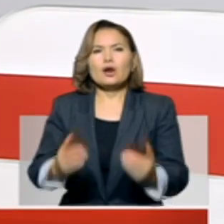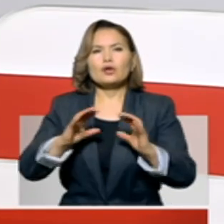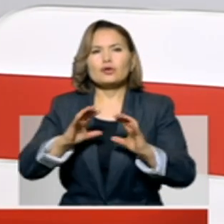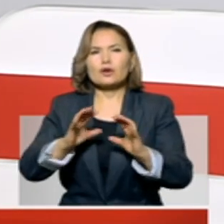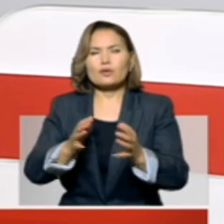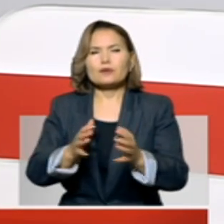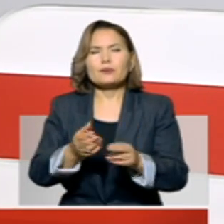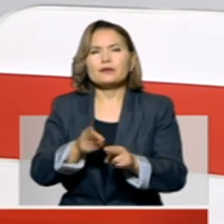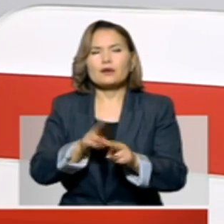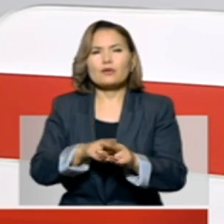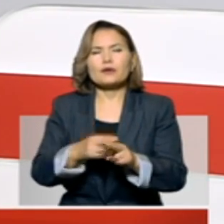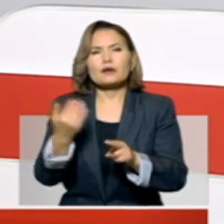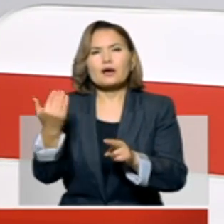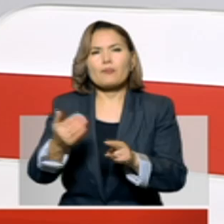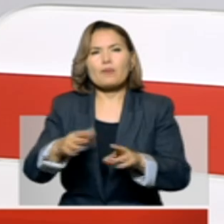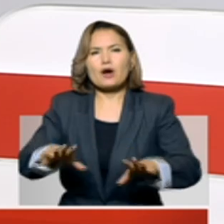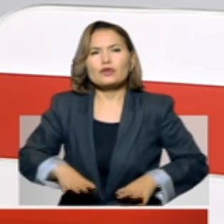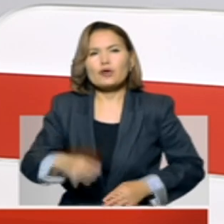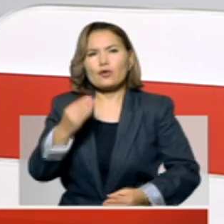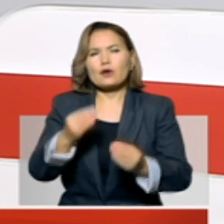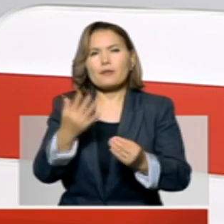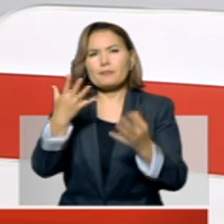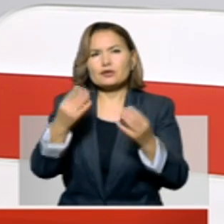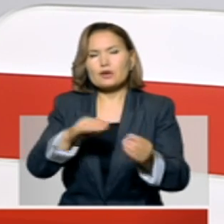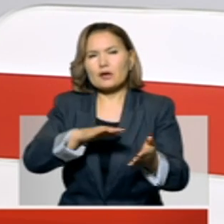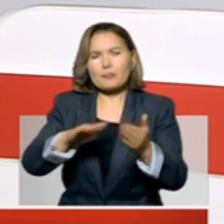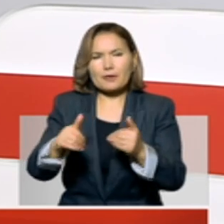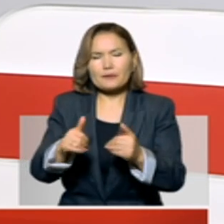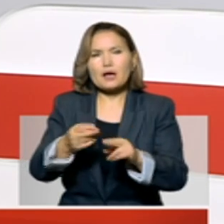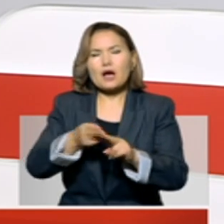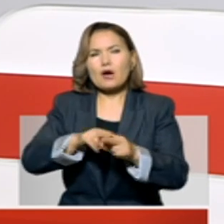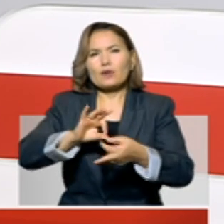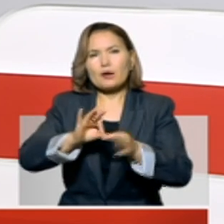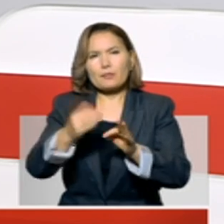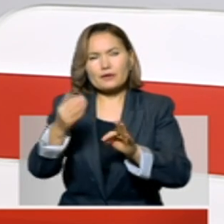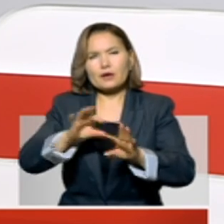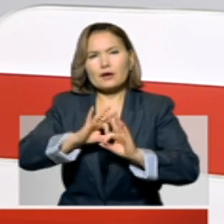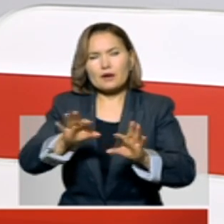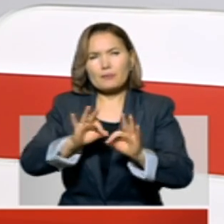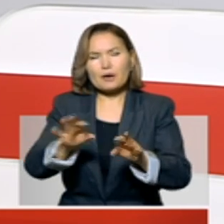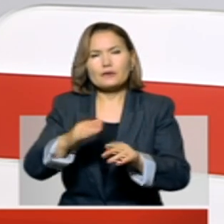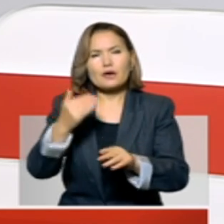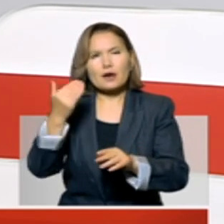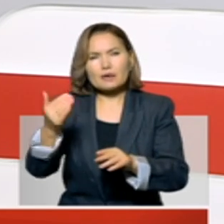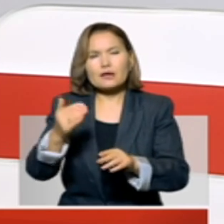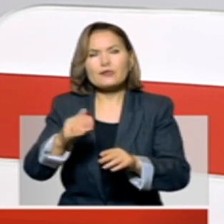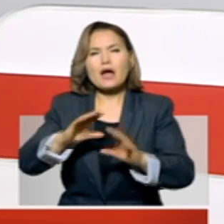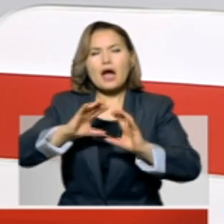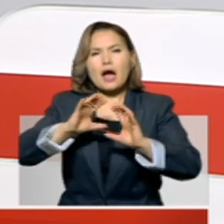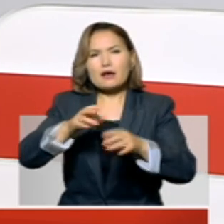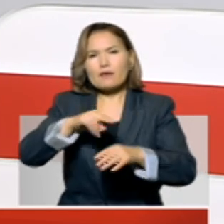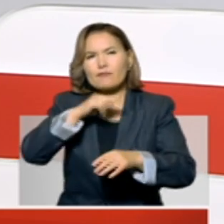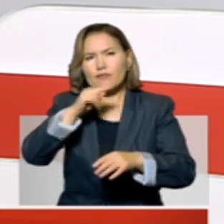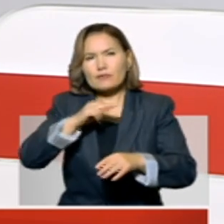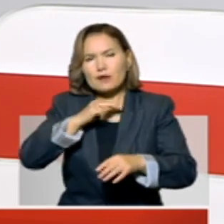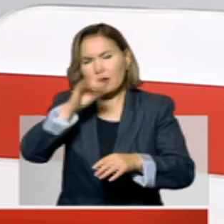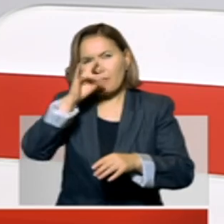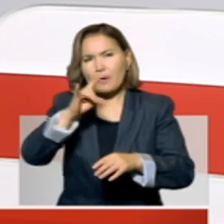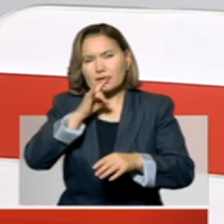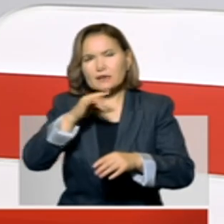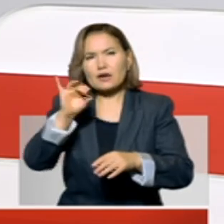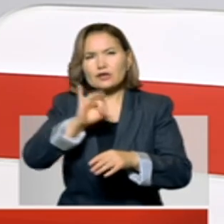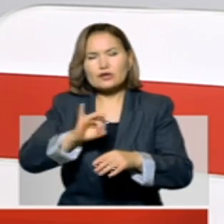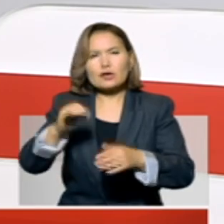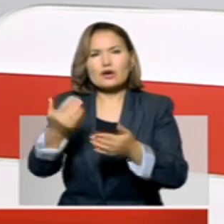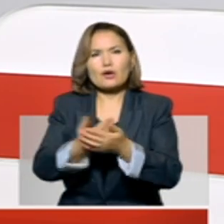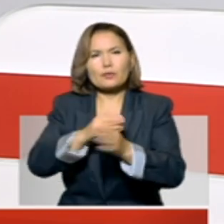Бүгін дүниежүзілік көшпенділер ойындарының 5-ші күні. Әріптестерім Асылбек пен Дархан түрк әлемі көз тіккен әлемдік доданың соңғы ақпараттарын